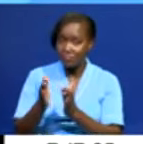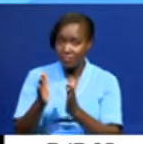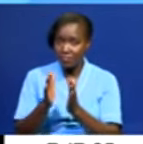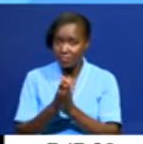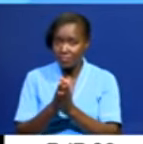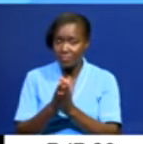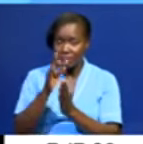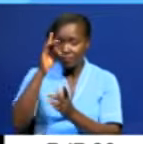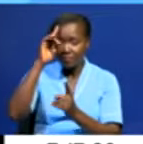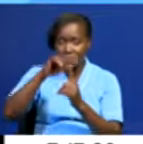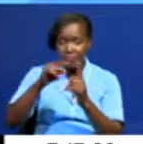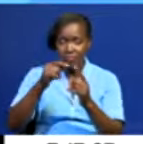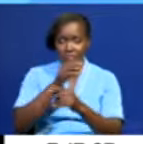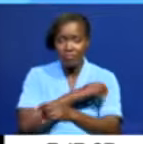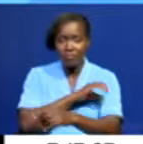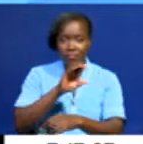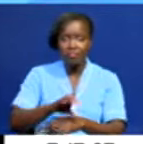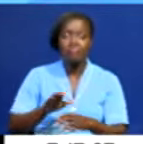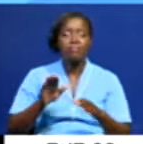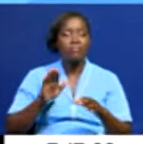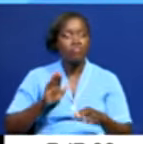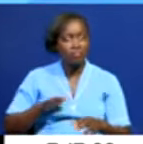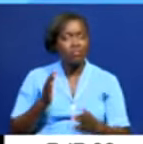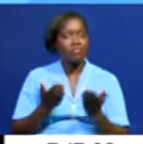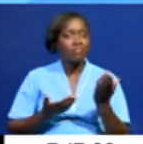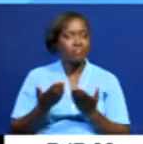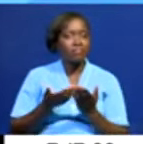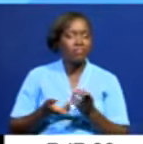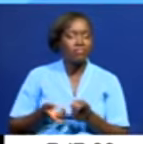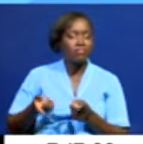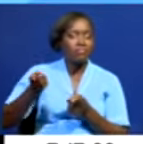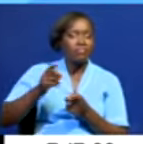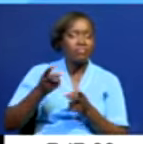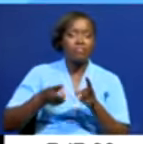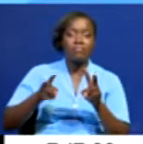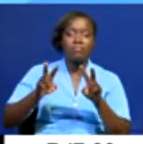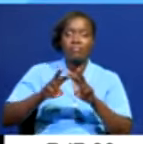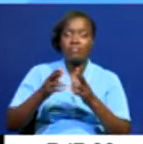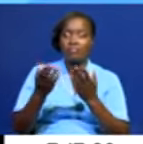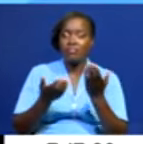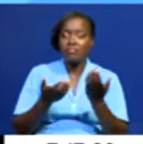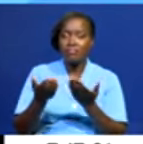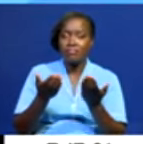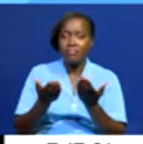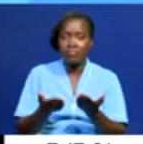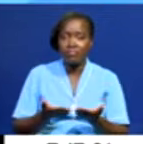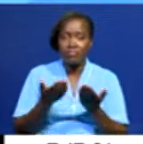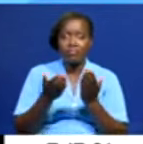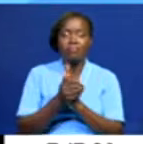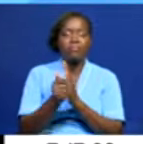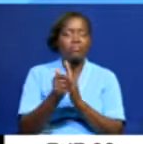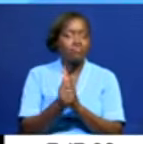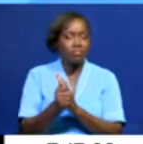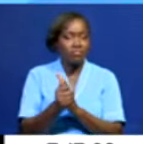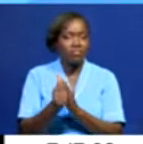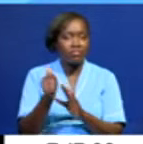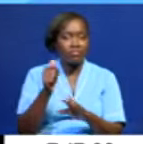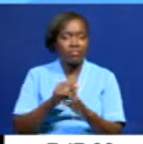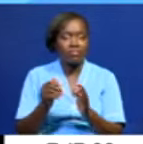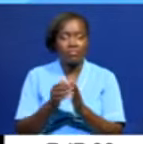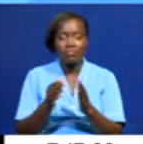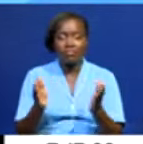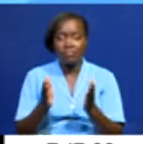unaodhamiria kuwawezesha wanawake kufanya biashara, kuongeza thamani ya bidhaa zao kupitia kuimarisha uwezo wao. Akiongea wakati wa hafla ya